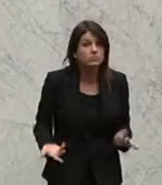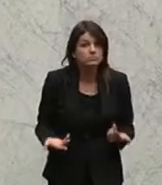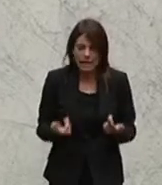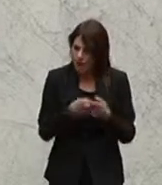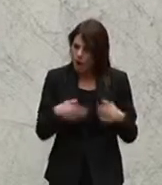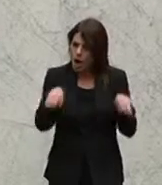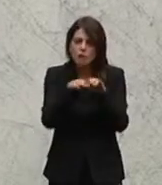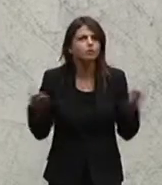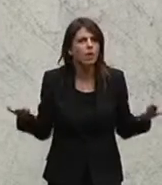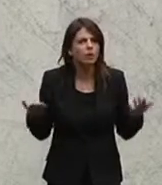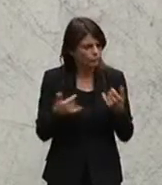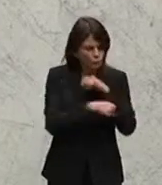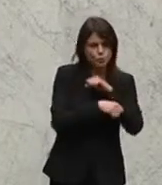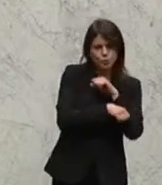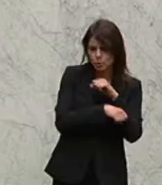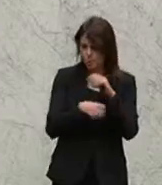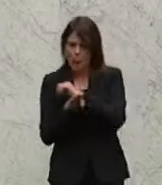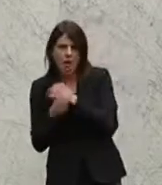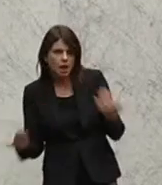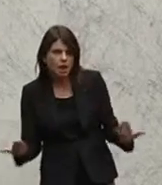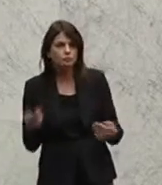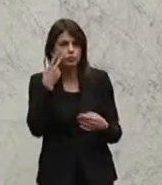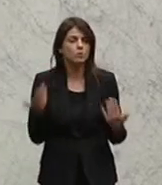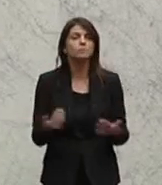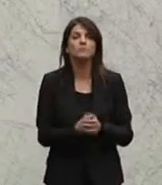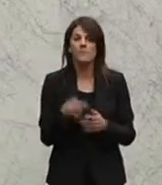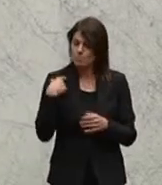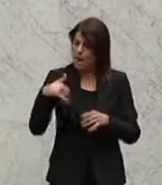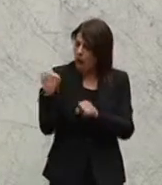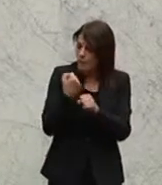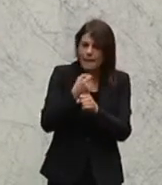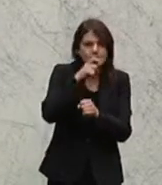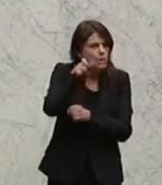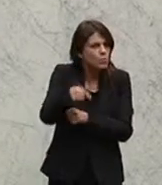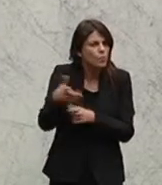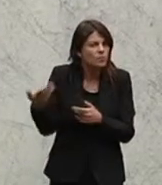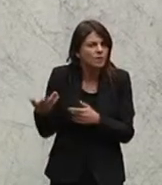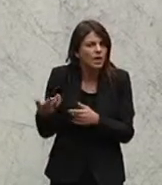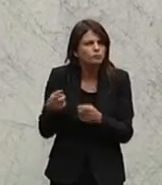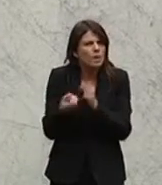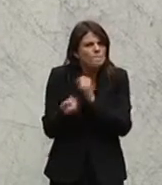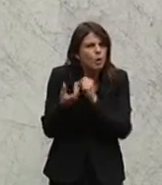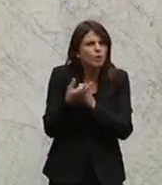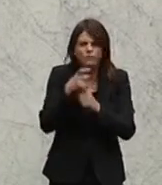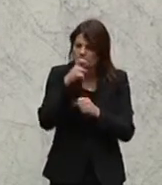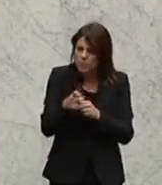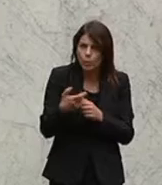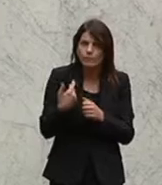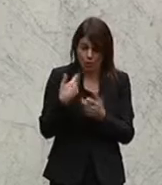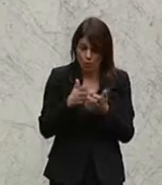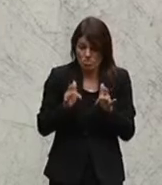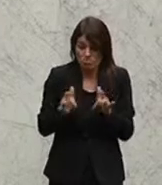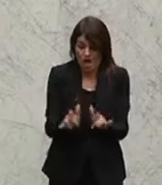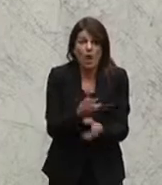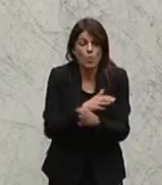eine Gleichstellung dann gegenüber dem Studium. Wir müssen die arbeitenden Berufe und die produktiven Berufe, die wir noch